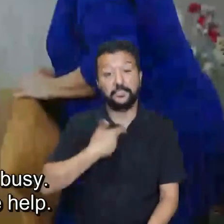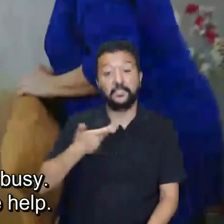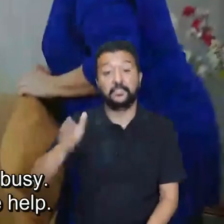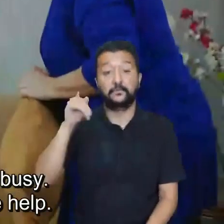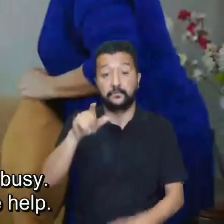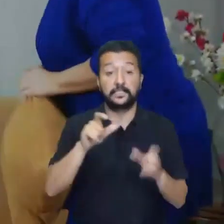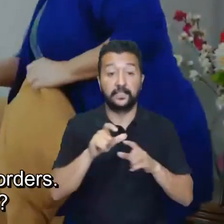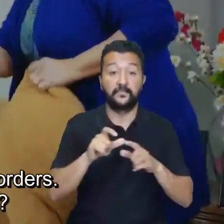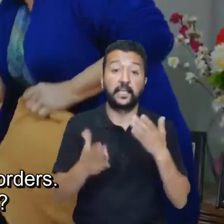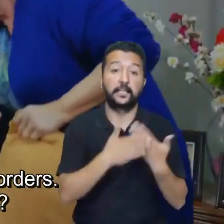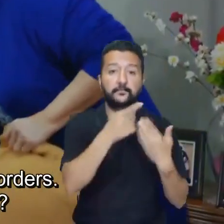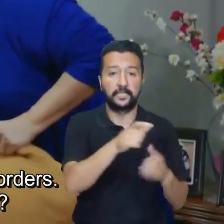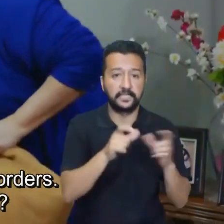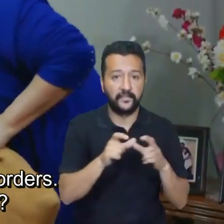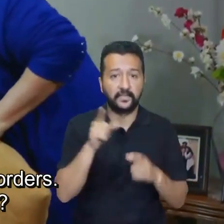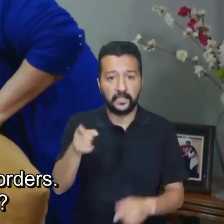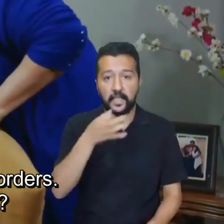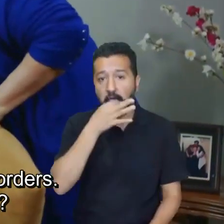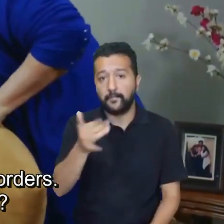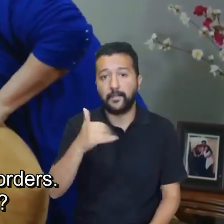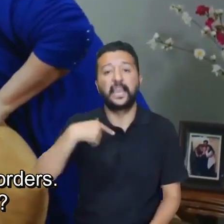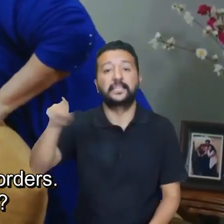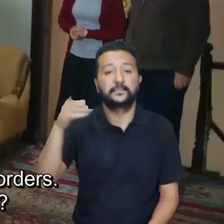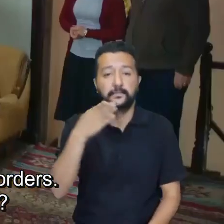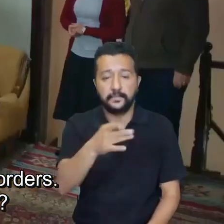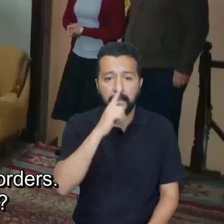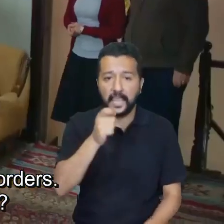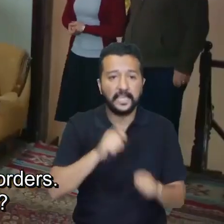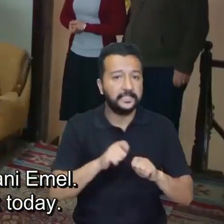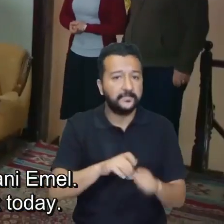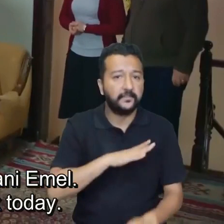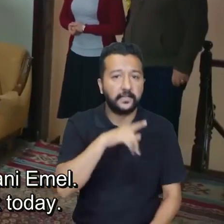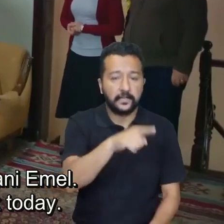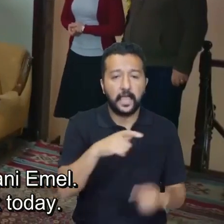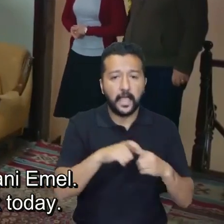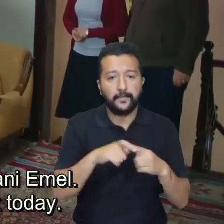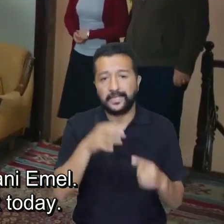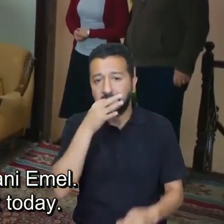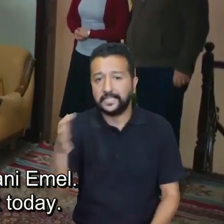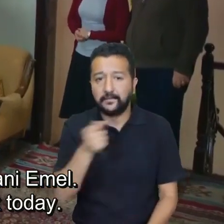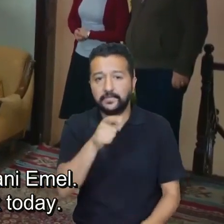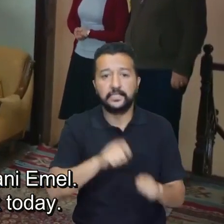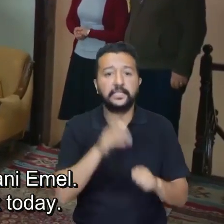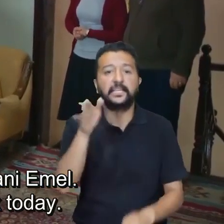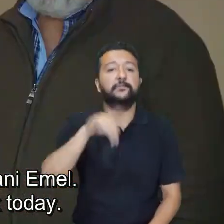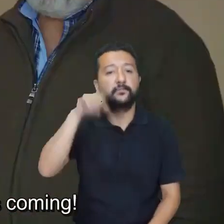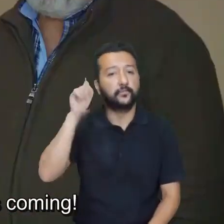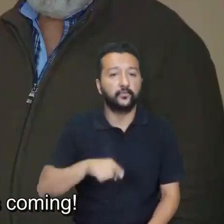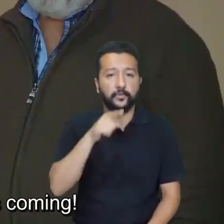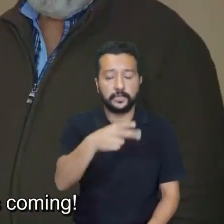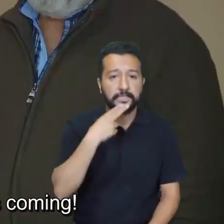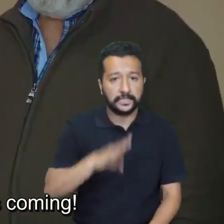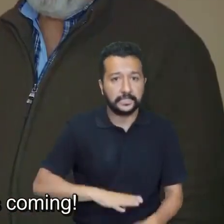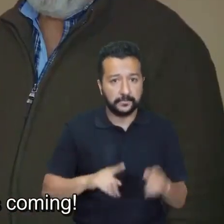çıkacağım. Sevda yardım etsin. Yo, Sevda siparişleri almaya gitti. Ne işin var senin? Hani Emel'den izin almıştın, işe gitmeyecektin bugün.